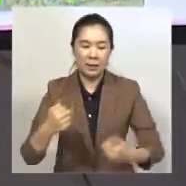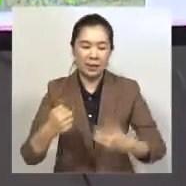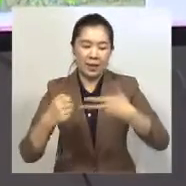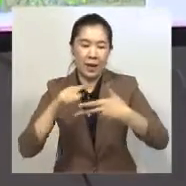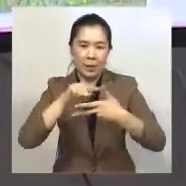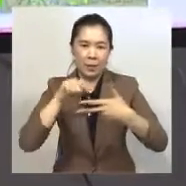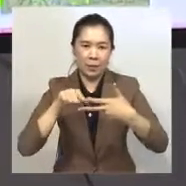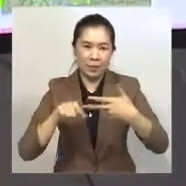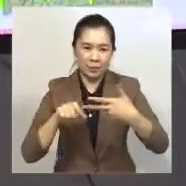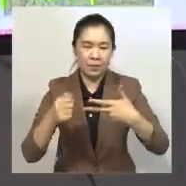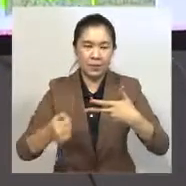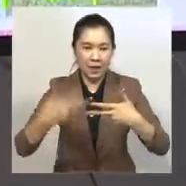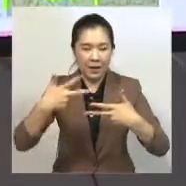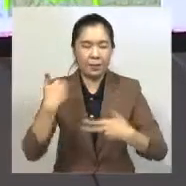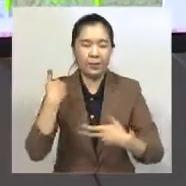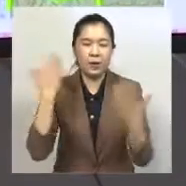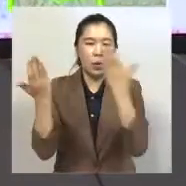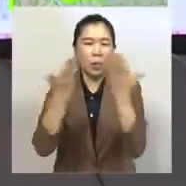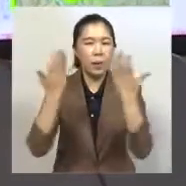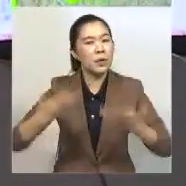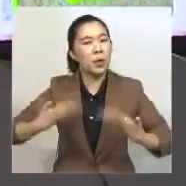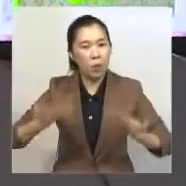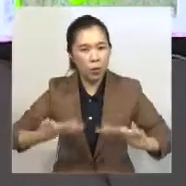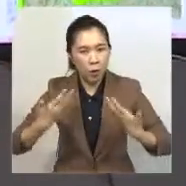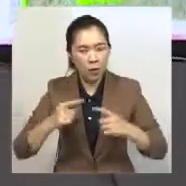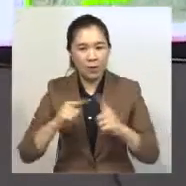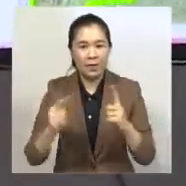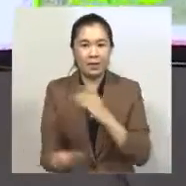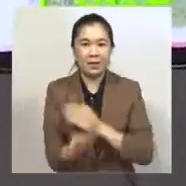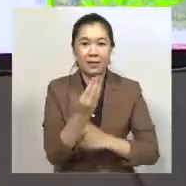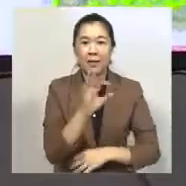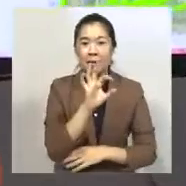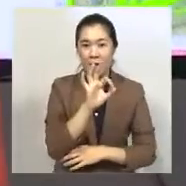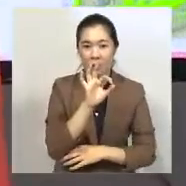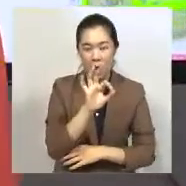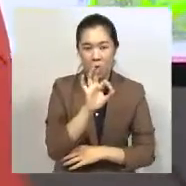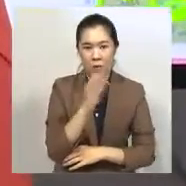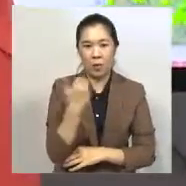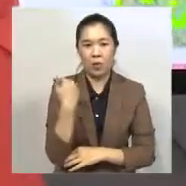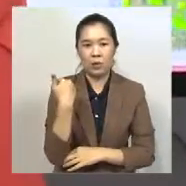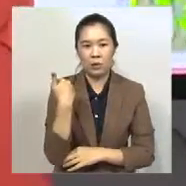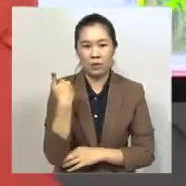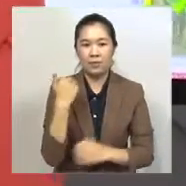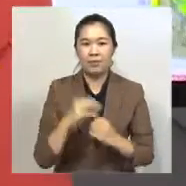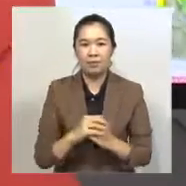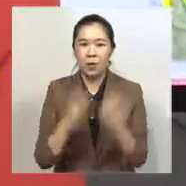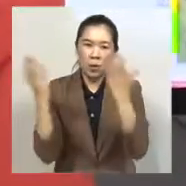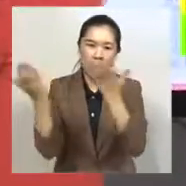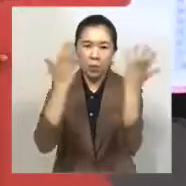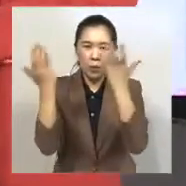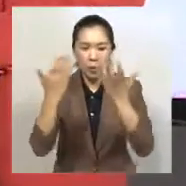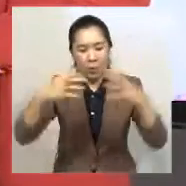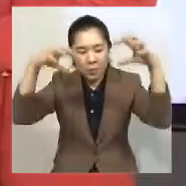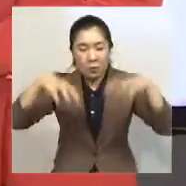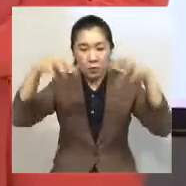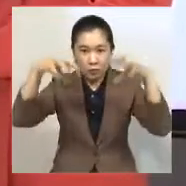โซนร้อนอยู่นะครับพอประมาณสัก 9:00 เนี่ยหลังจากที่ได้ปล่อยพลังงานนะมีฝนตกอะไรต่าง